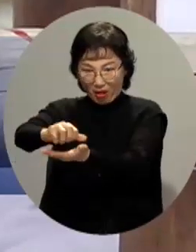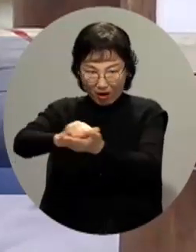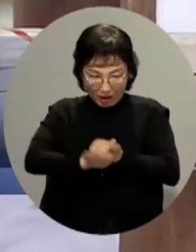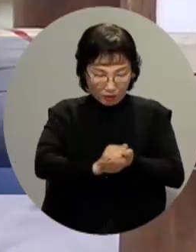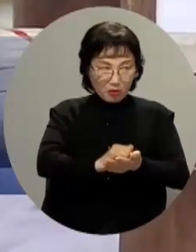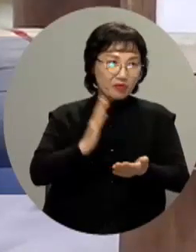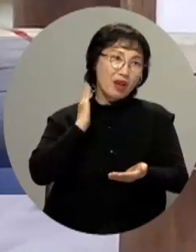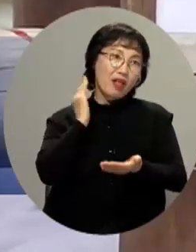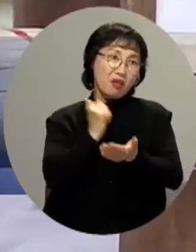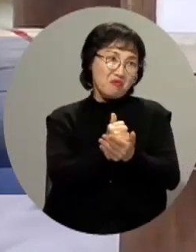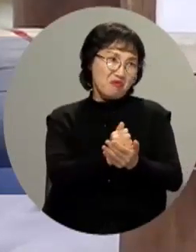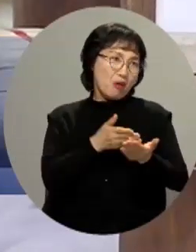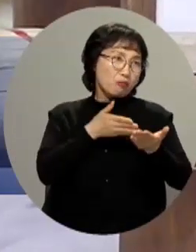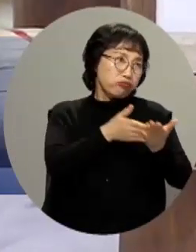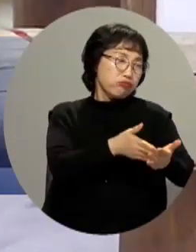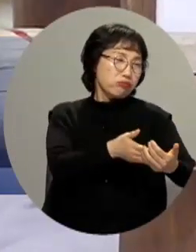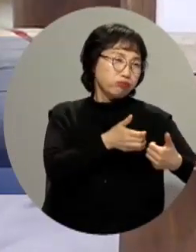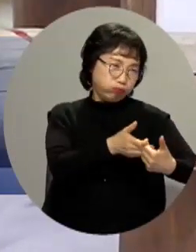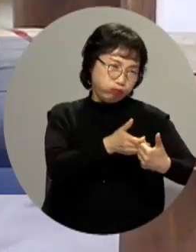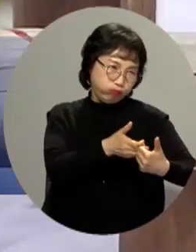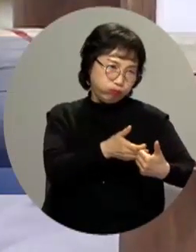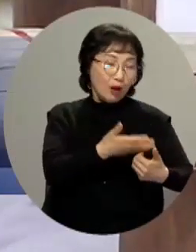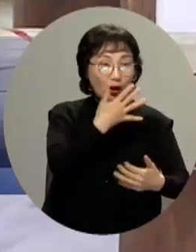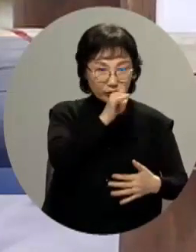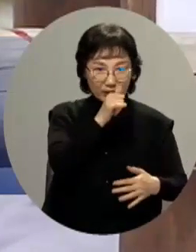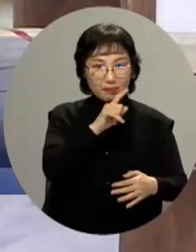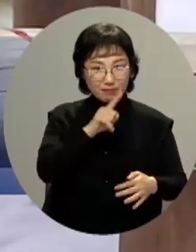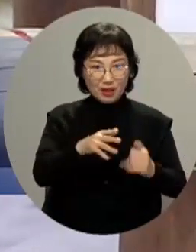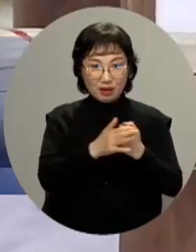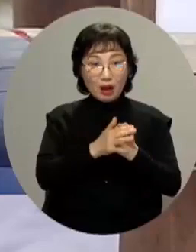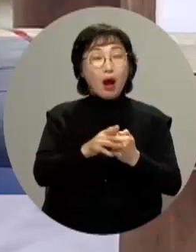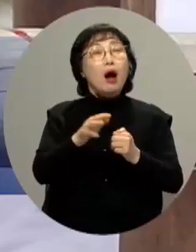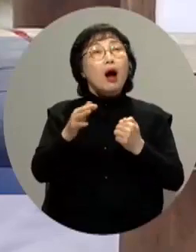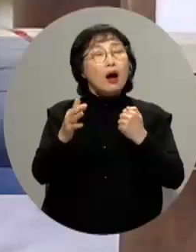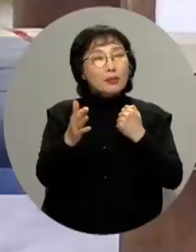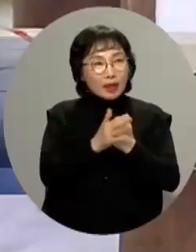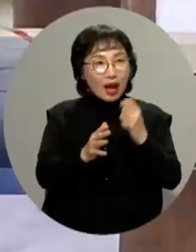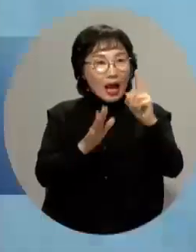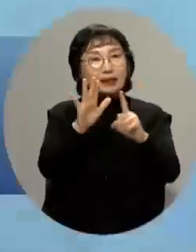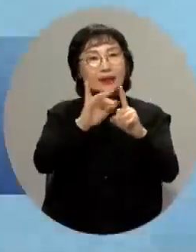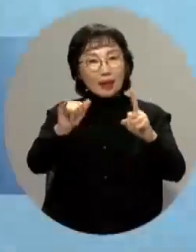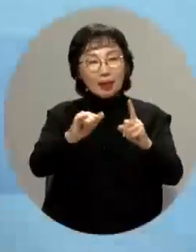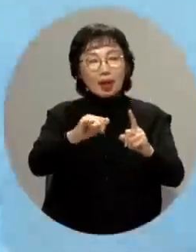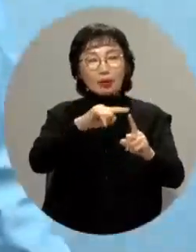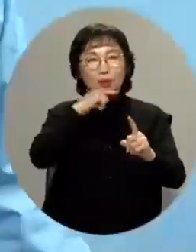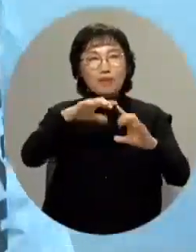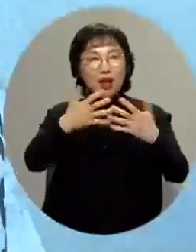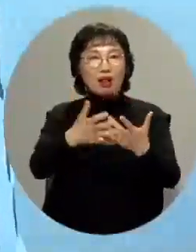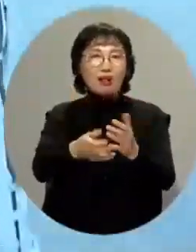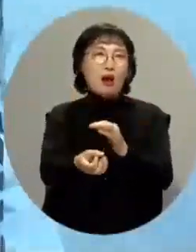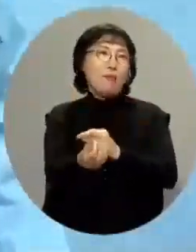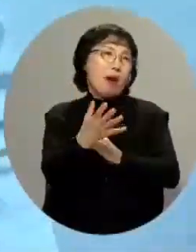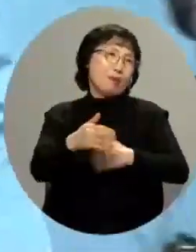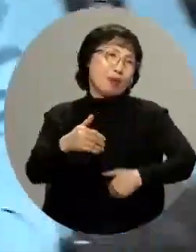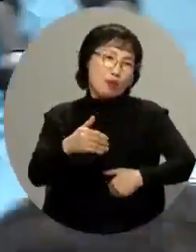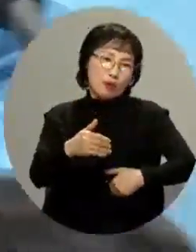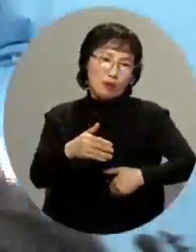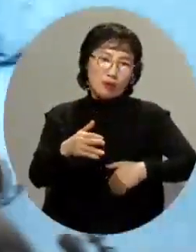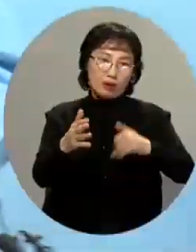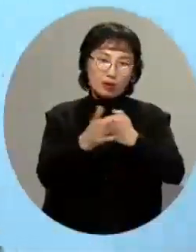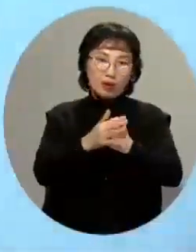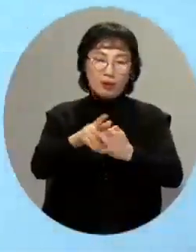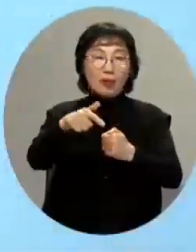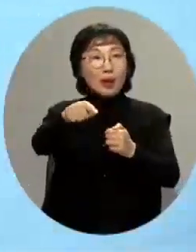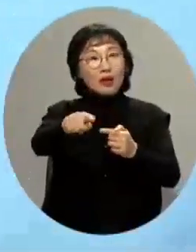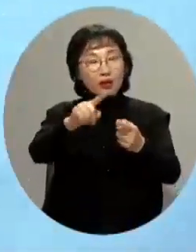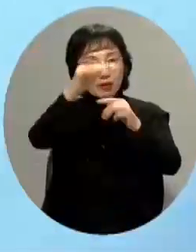용산의 대통령까지 직접 담판하겠다. 그러면 한 명이라도 이렇게 보내주셔야. 이 같은 장면을 두고 진보당